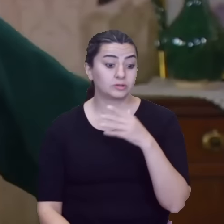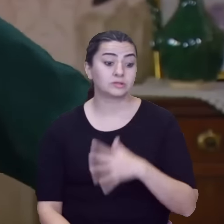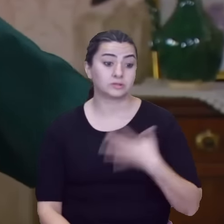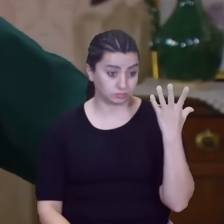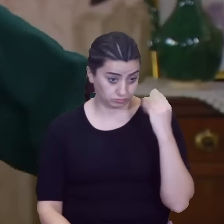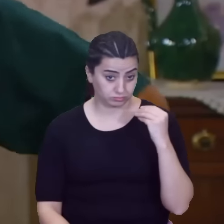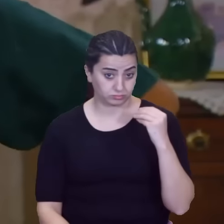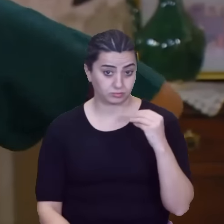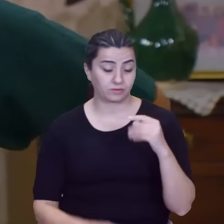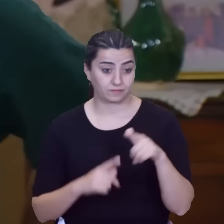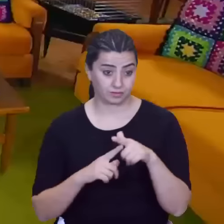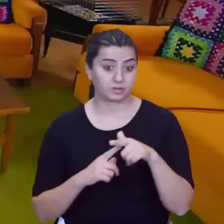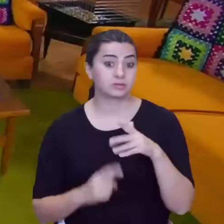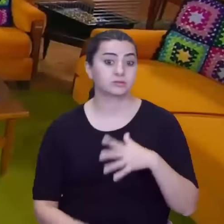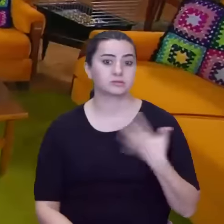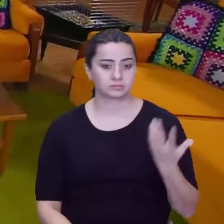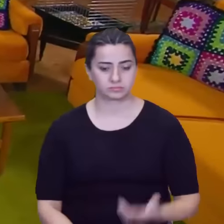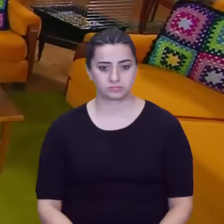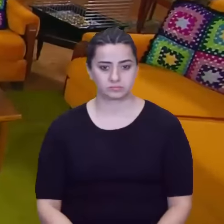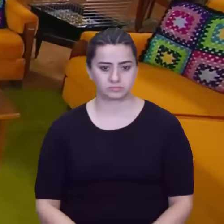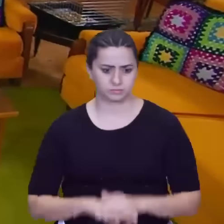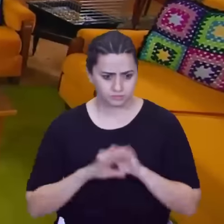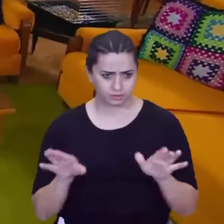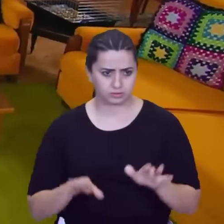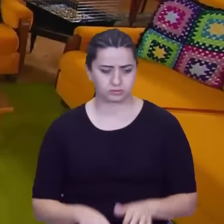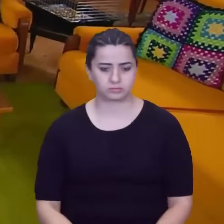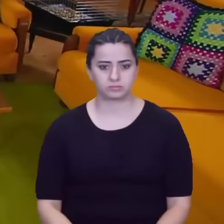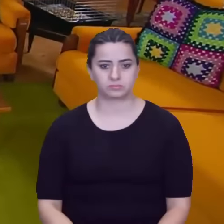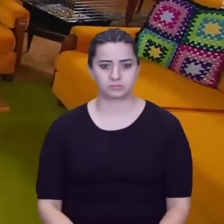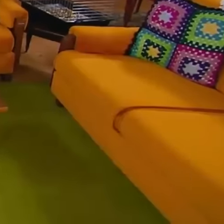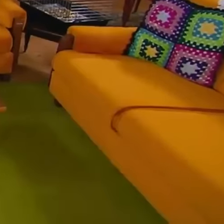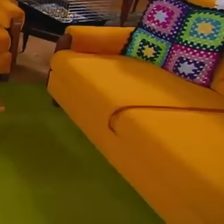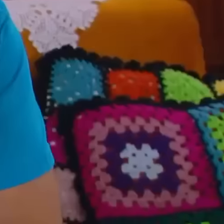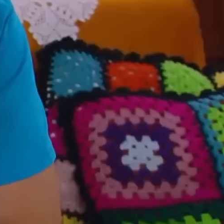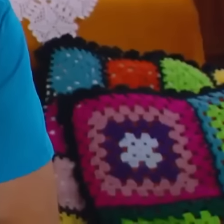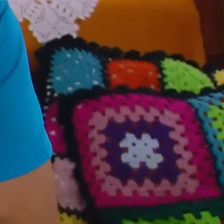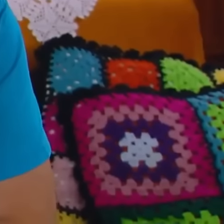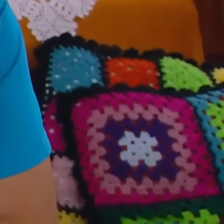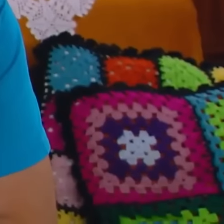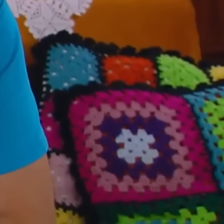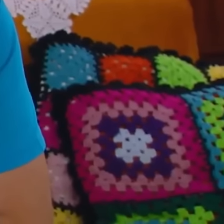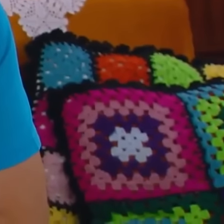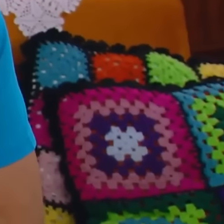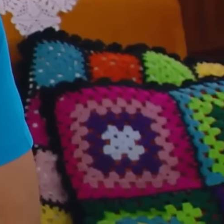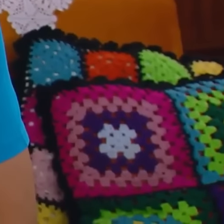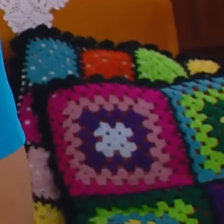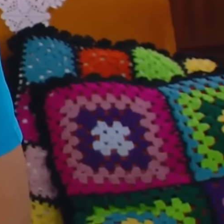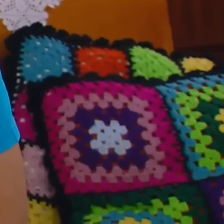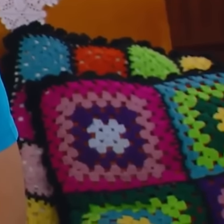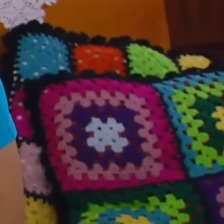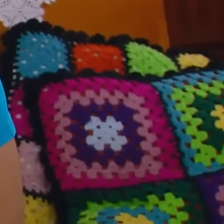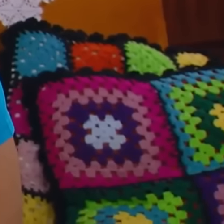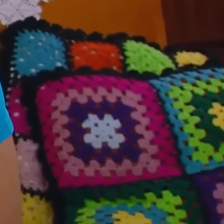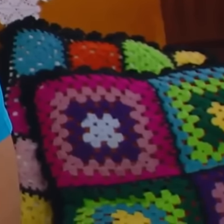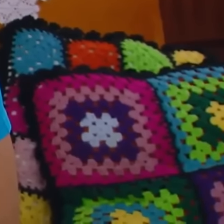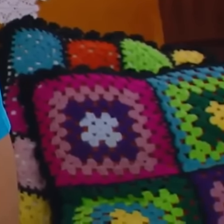olmayacak. Fethi diyen. Kalkıyor. Yeter ya. Gidiyor. Çağatay ihale ona kaldığından huzursuz, düşünceli. Televizyon